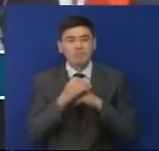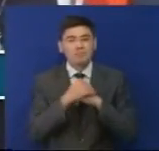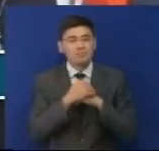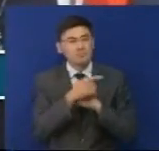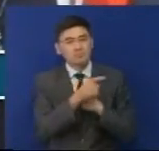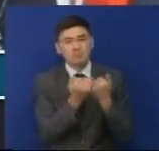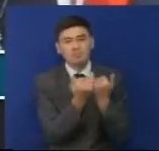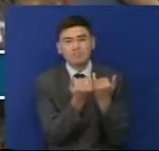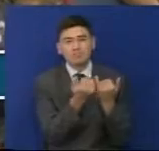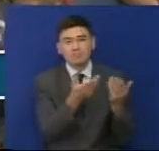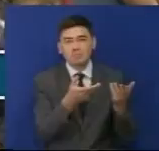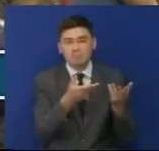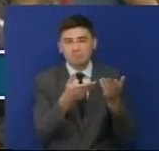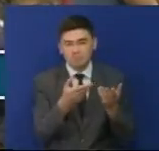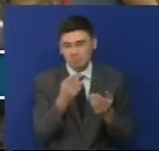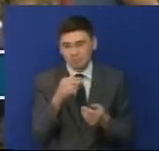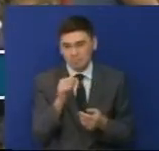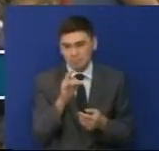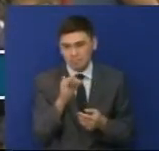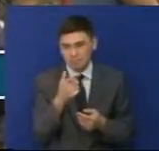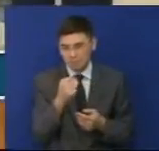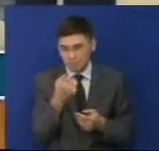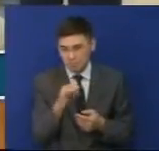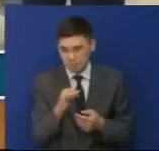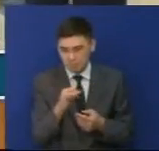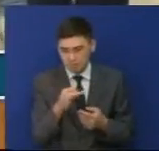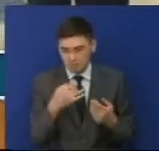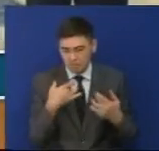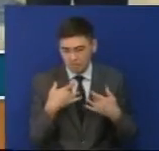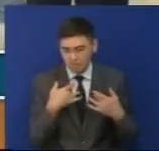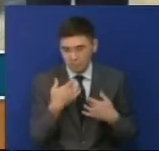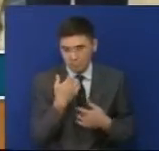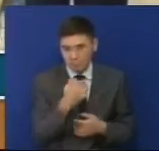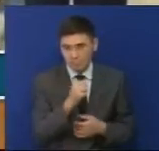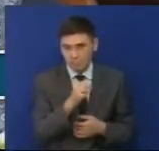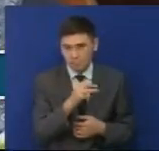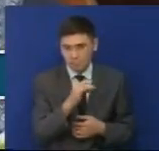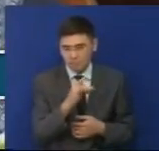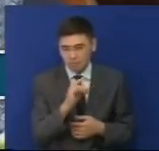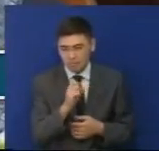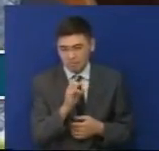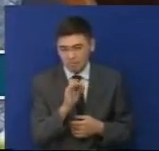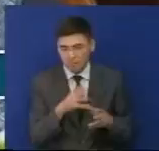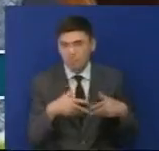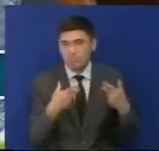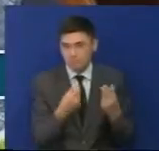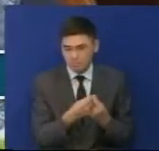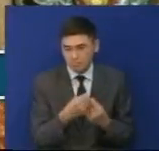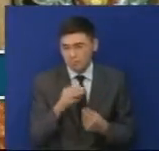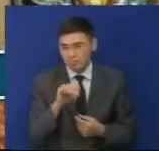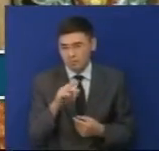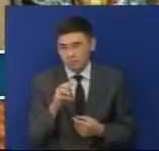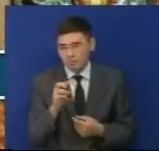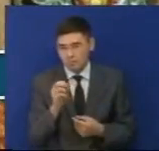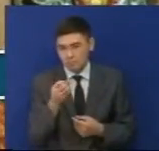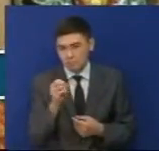бір салада қызмет етіп жүрген Дариға жастар театрының әртістері Әмірхановтар отбасы, өнер жолындағы жас отбасы Төлеубаевтар мен